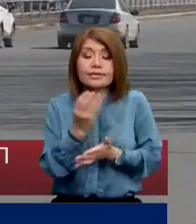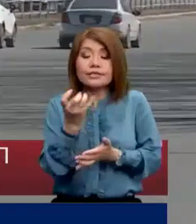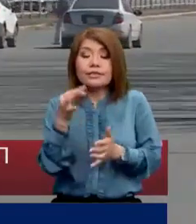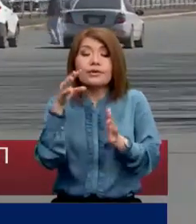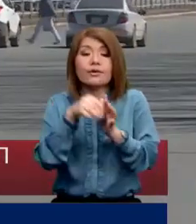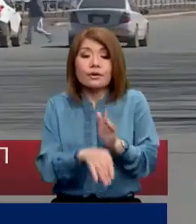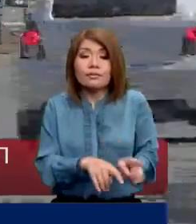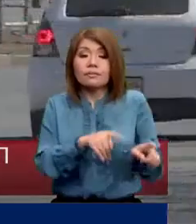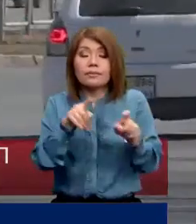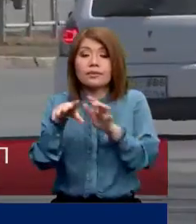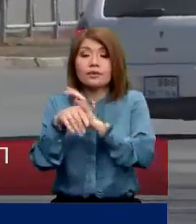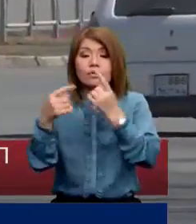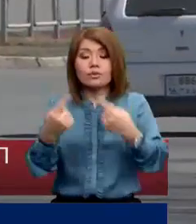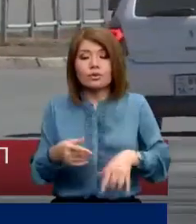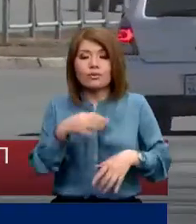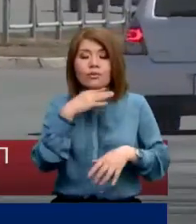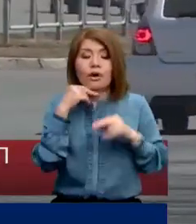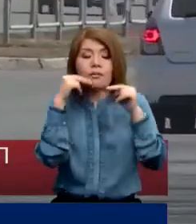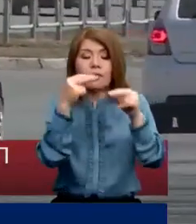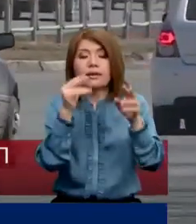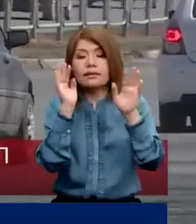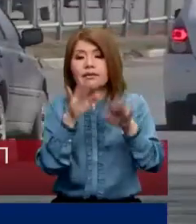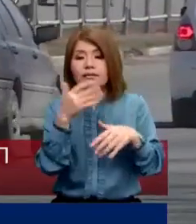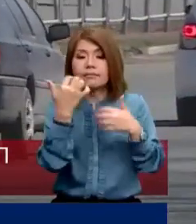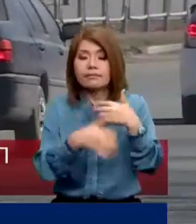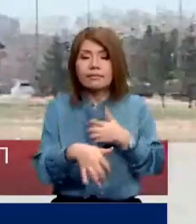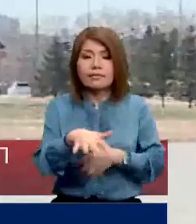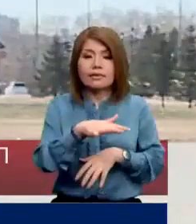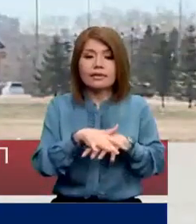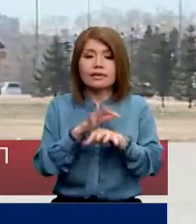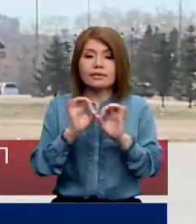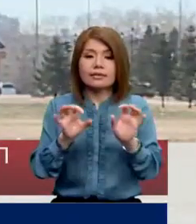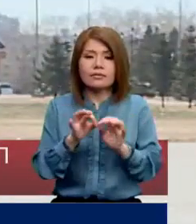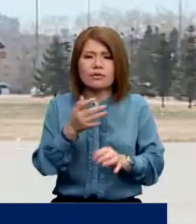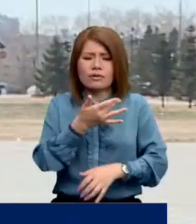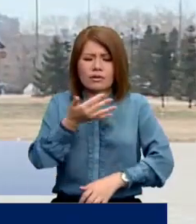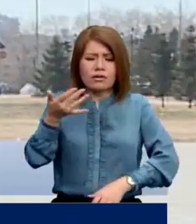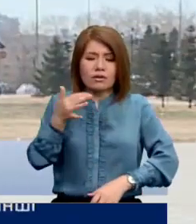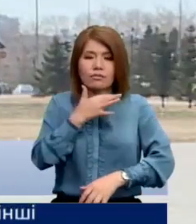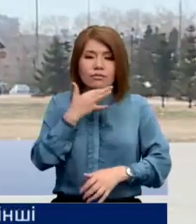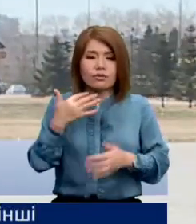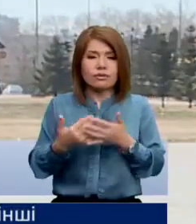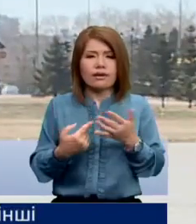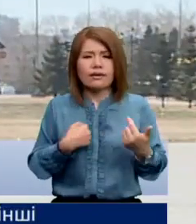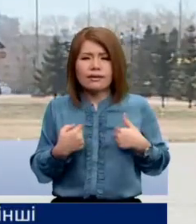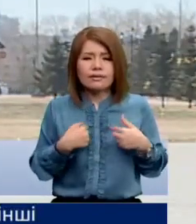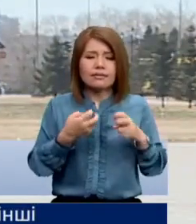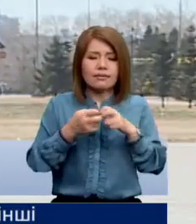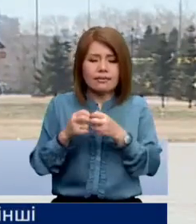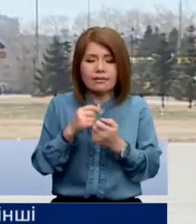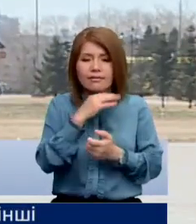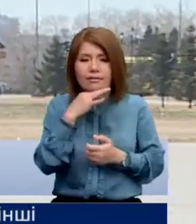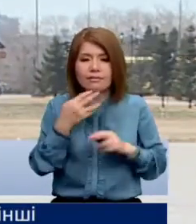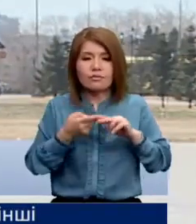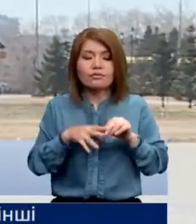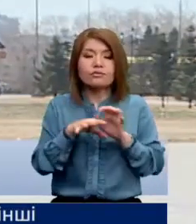құрамына өткеннен бері көп көңіл бөлінбей қалды деді Семей халқы. Қаншама жылдар бойғы осы қиындықтардан өтіп Алаш арыстарының